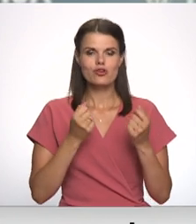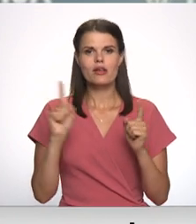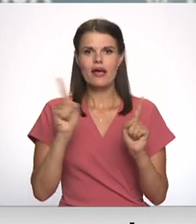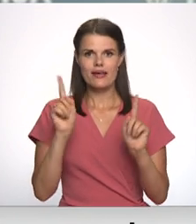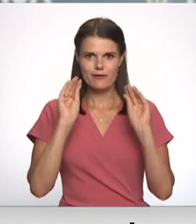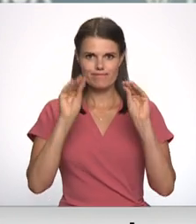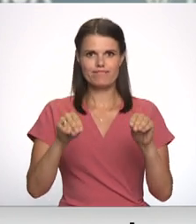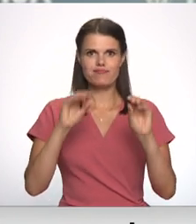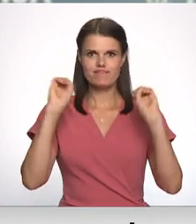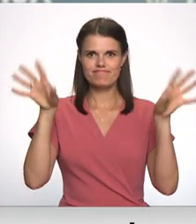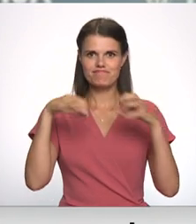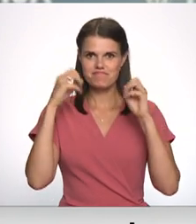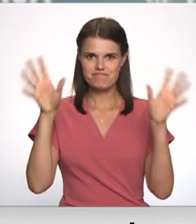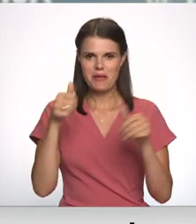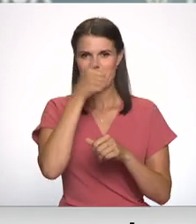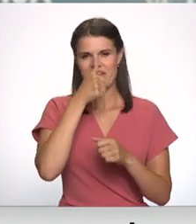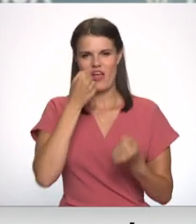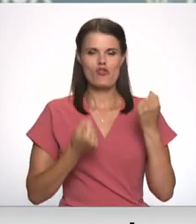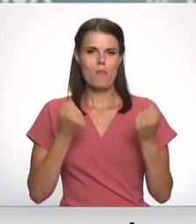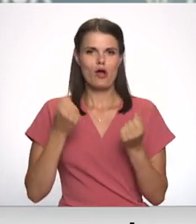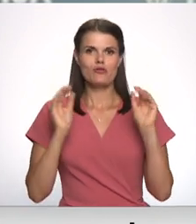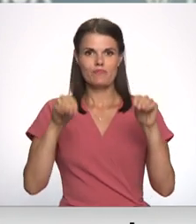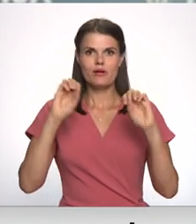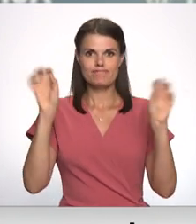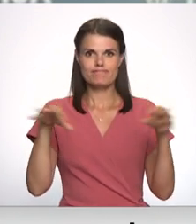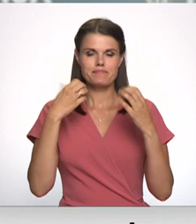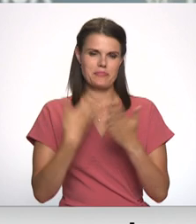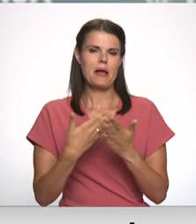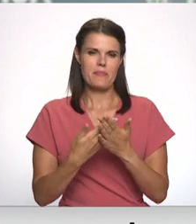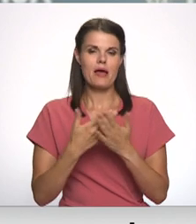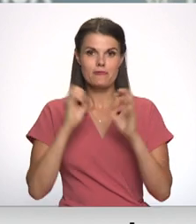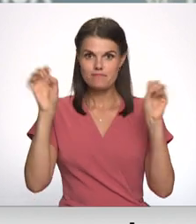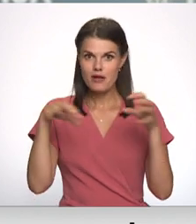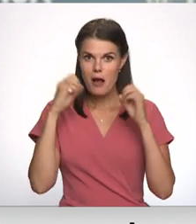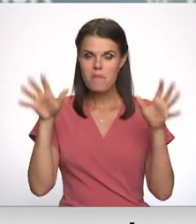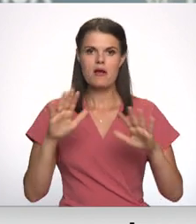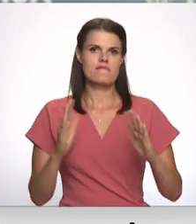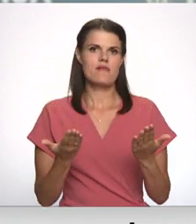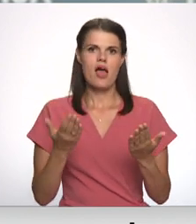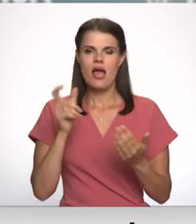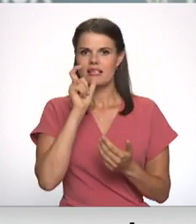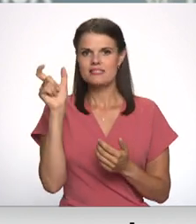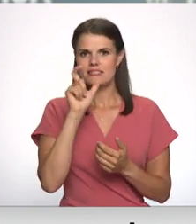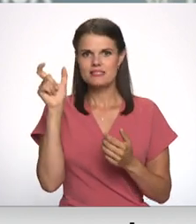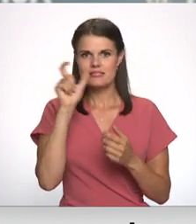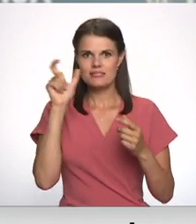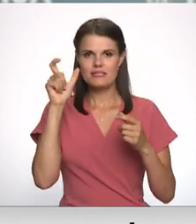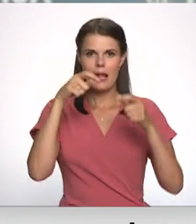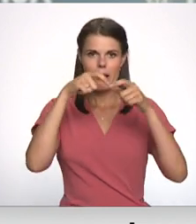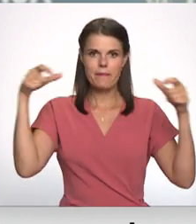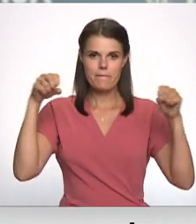ar operatīvo transporta līdzekļu elementiem, piemēram, bakugunis vai zilās gaismas